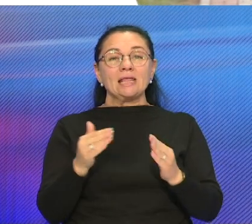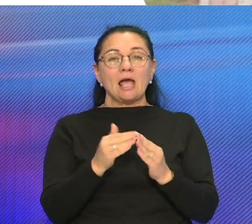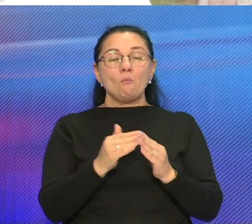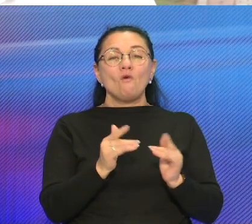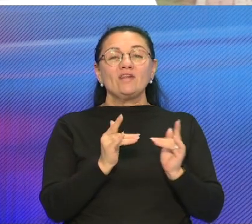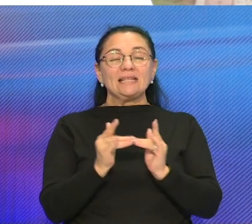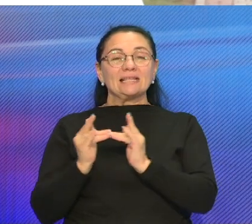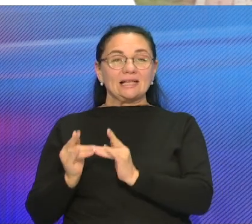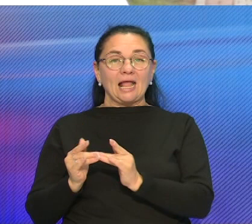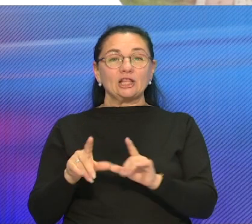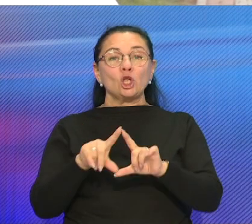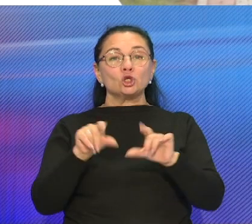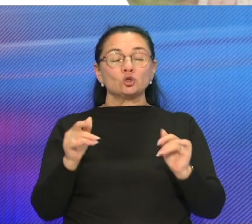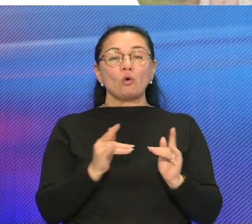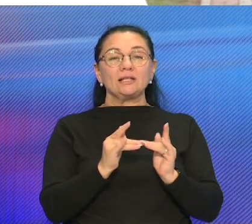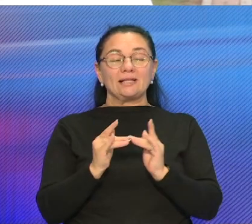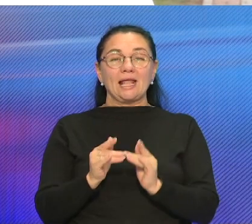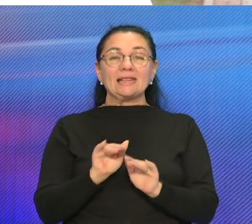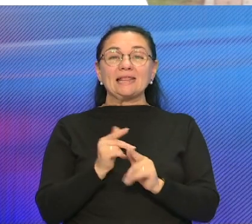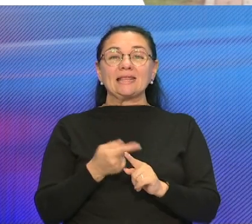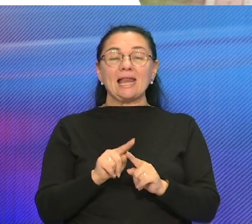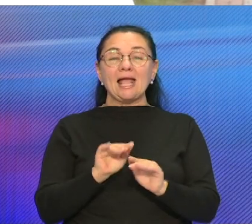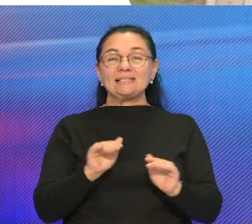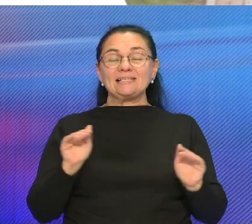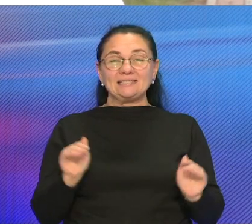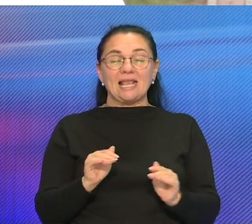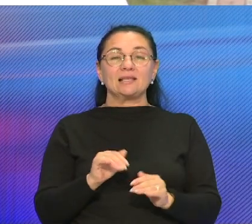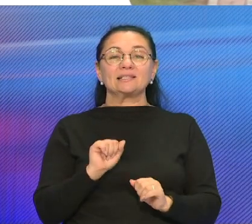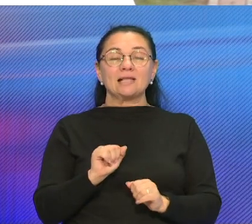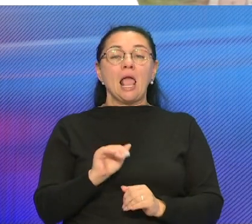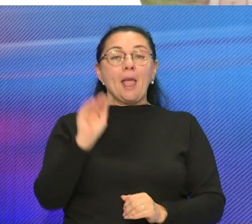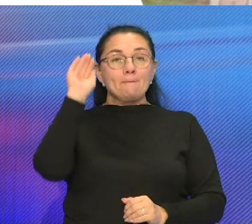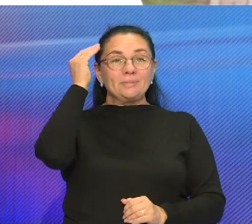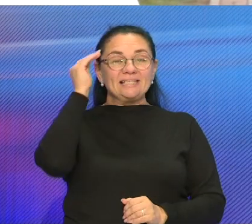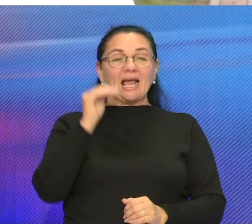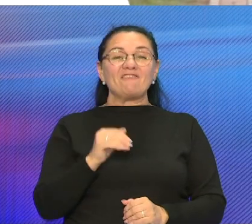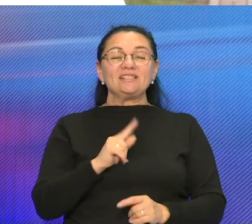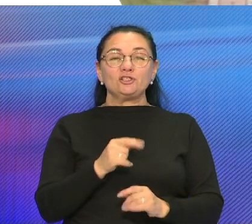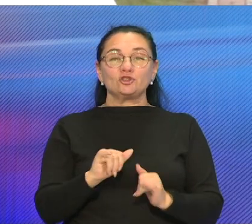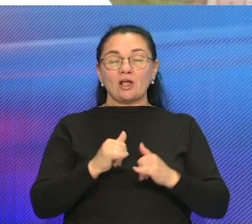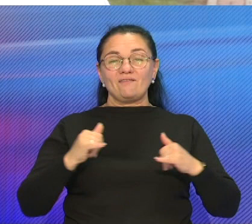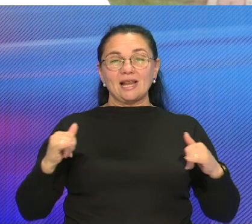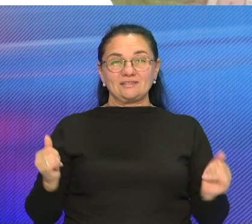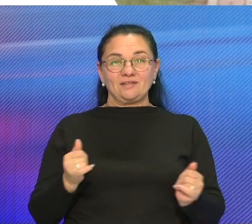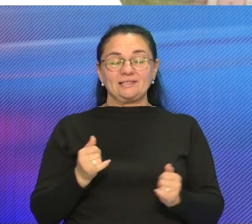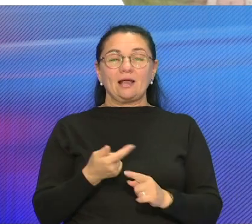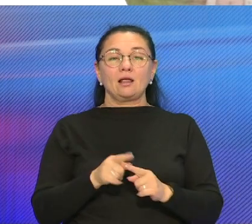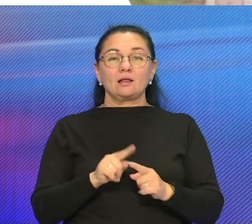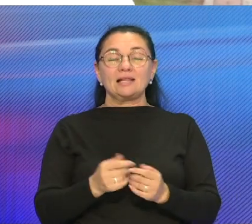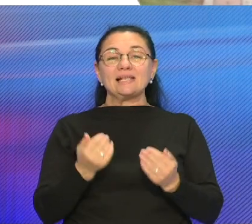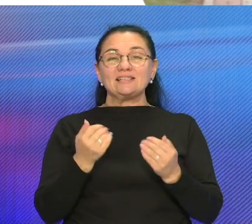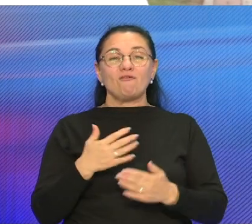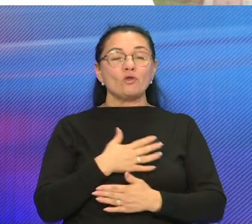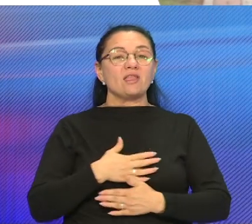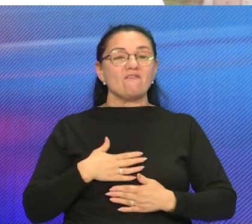и школы-интернатов для детей с особенностями психофизического развития. Для нас очень важно сегодняшнее событие